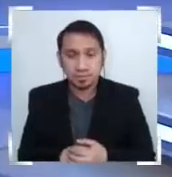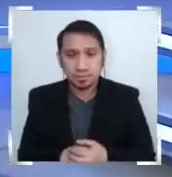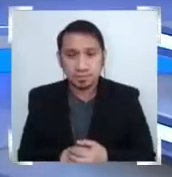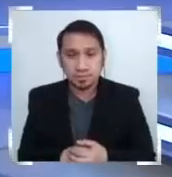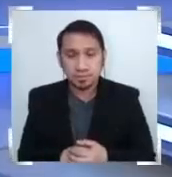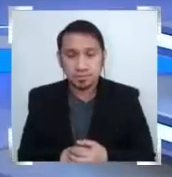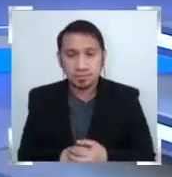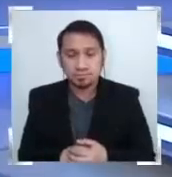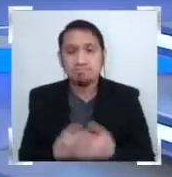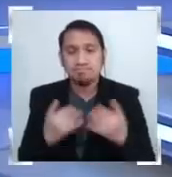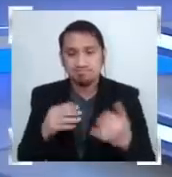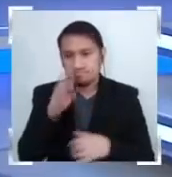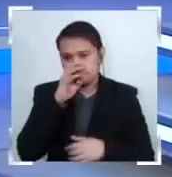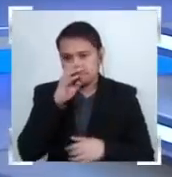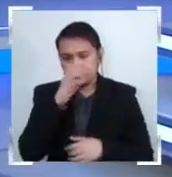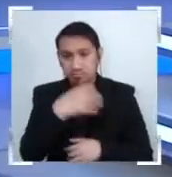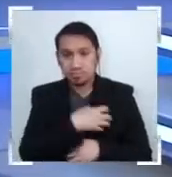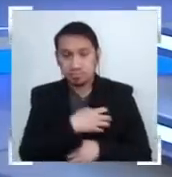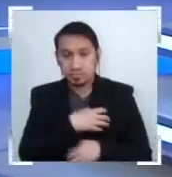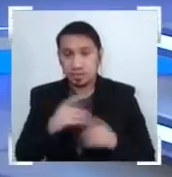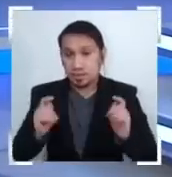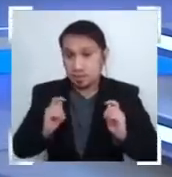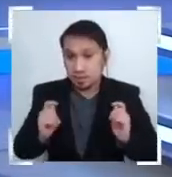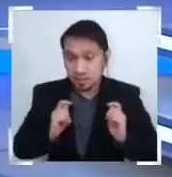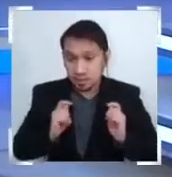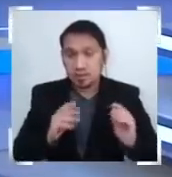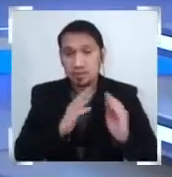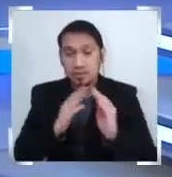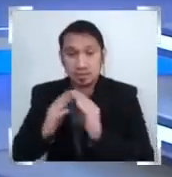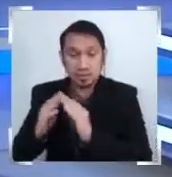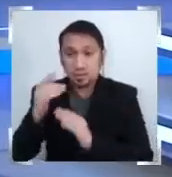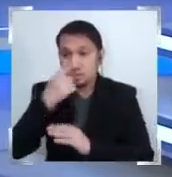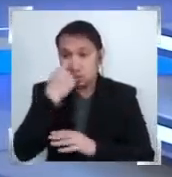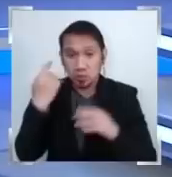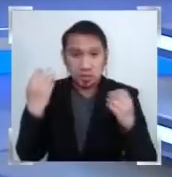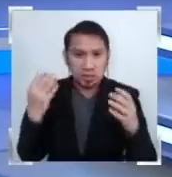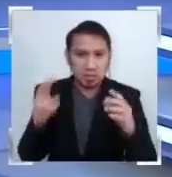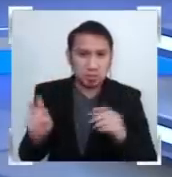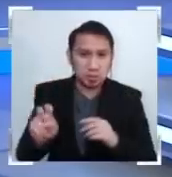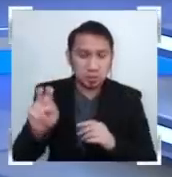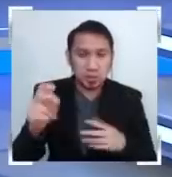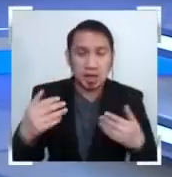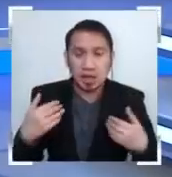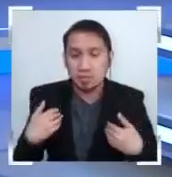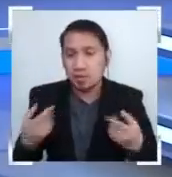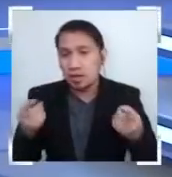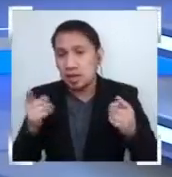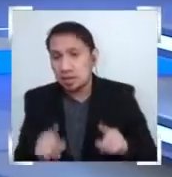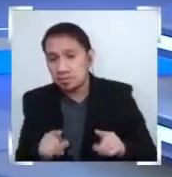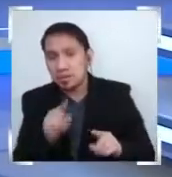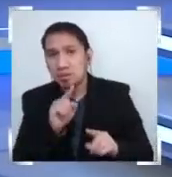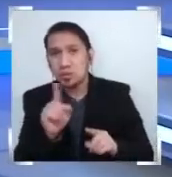Doble ang pag-iigpit ng pulisya sa Tagaytay City dahil kasabay ng pagdami ng turista roon ang sunod-sunod na pag-atake ng mga